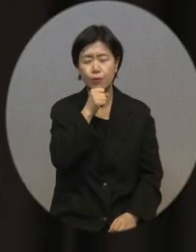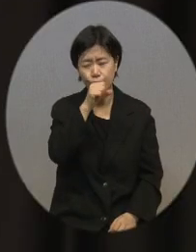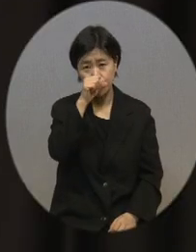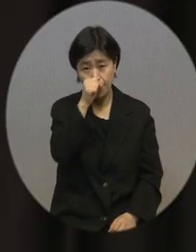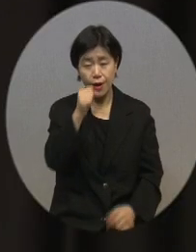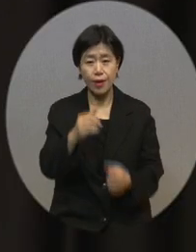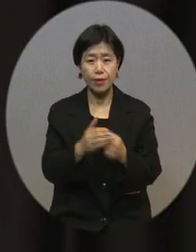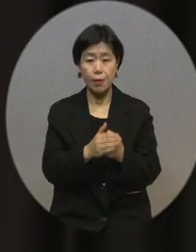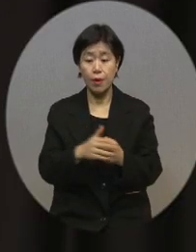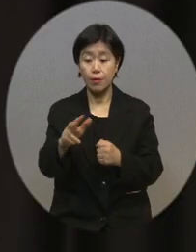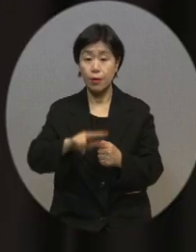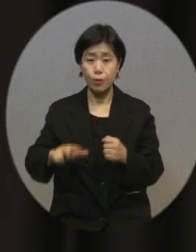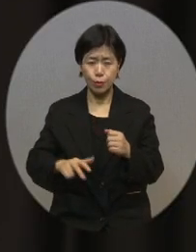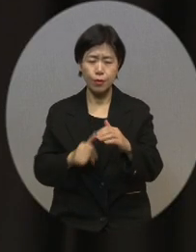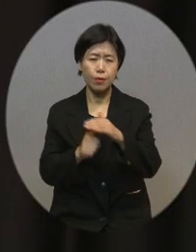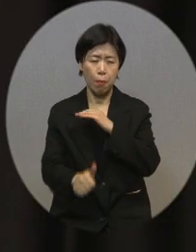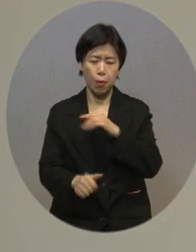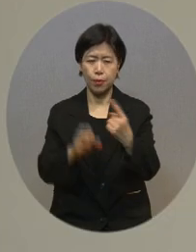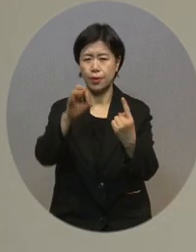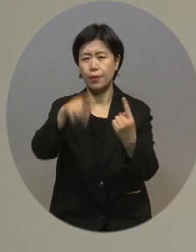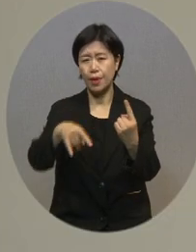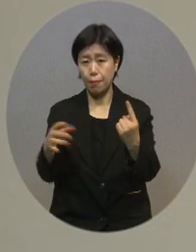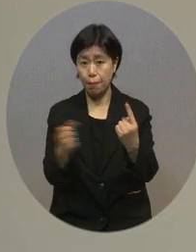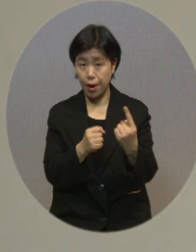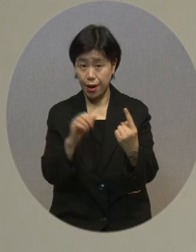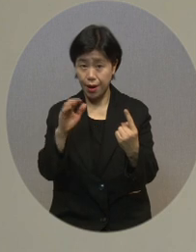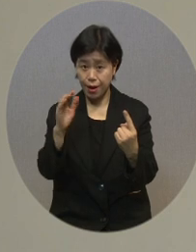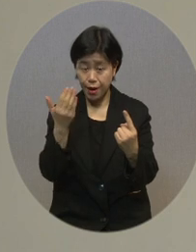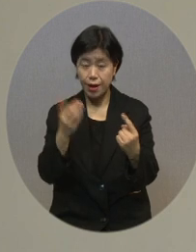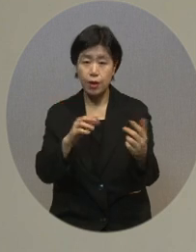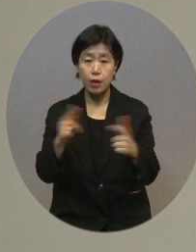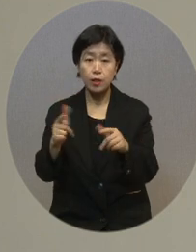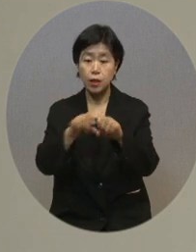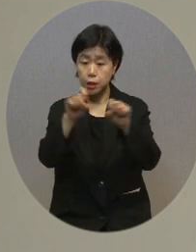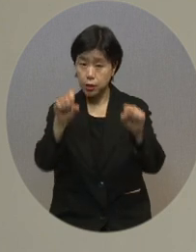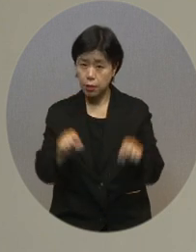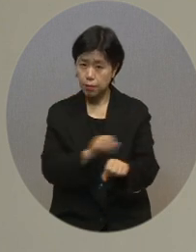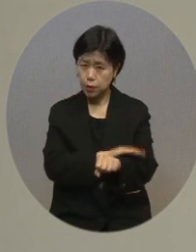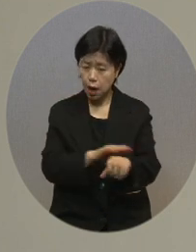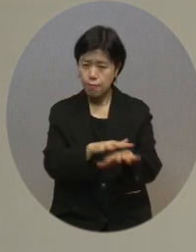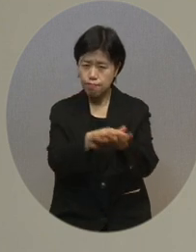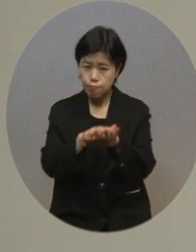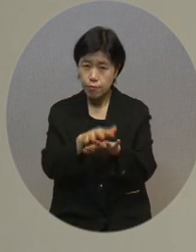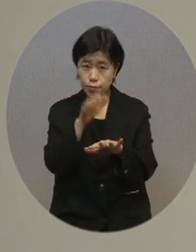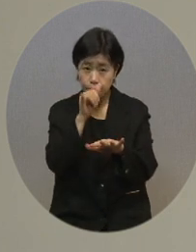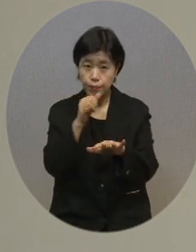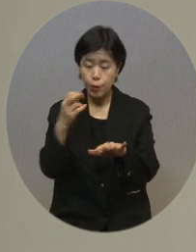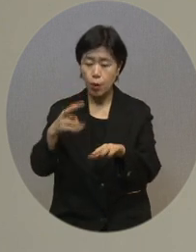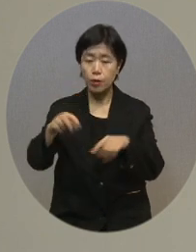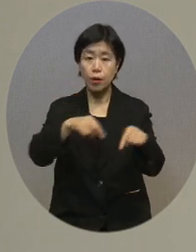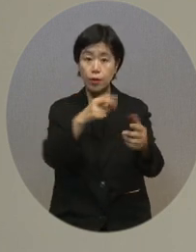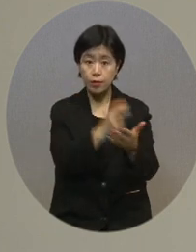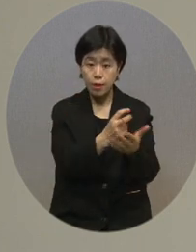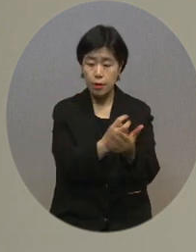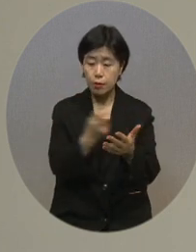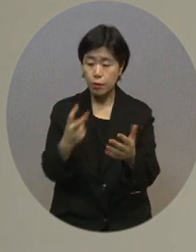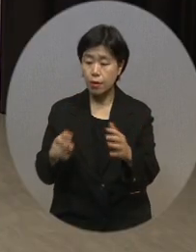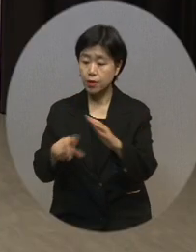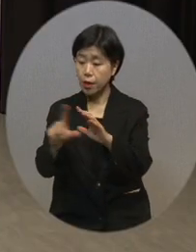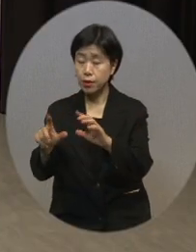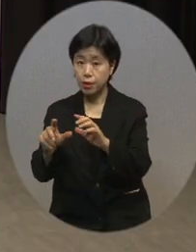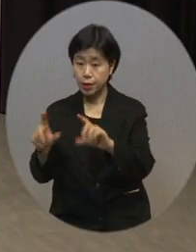했고 그만큼 여러 인프라도 잘 갖춰져 있고 정책과 또 주민 참여도 높고